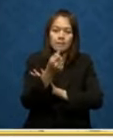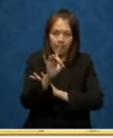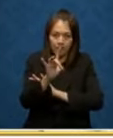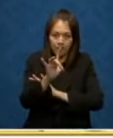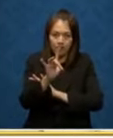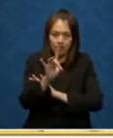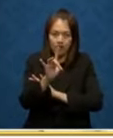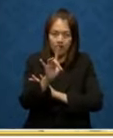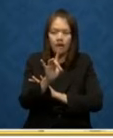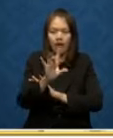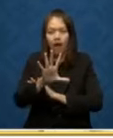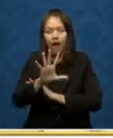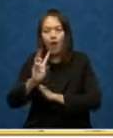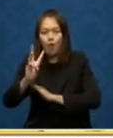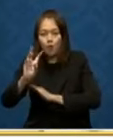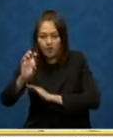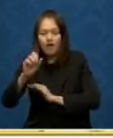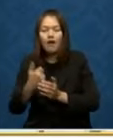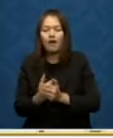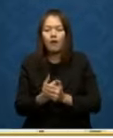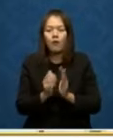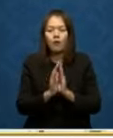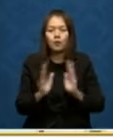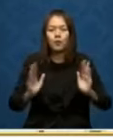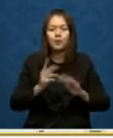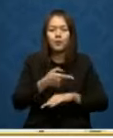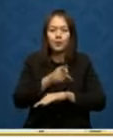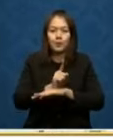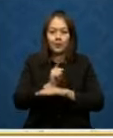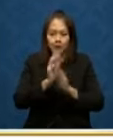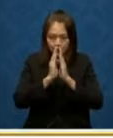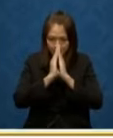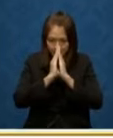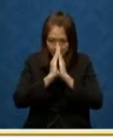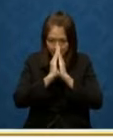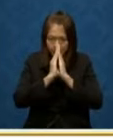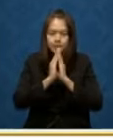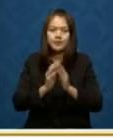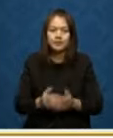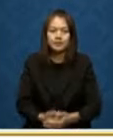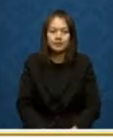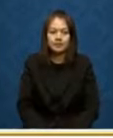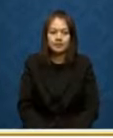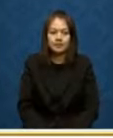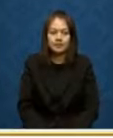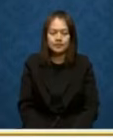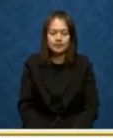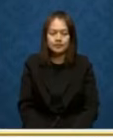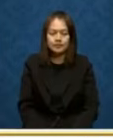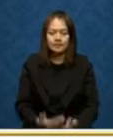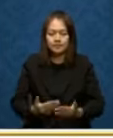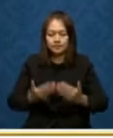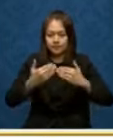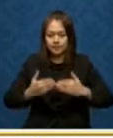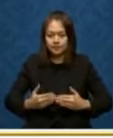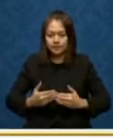5วินาทีก็ขอขอบคุณท่านประธานที่เคารพครับขอบคุณครับต่อไปท่านผู้เสนอ